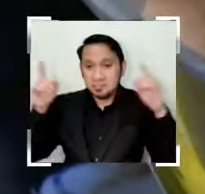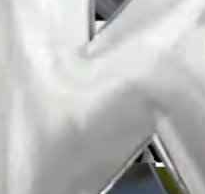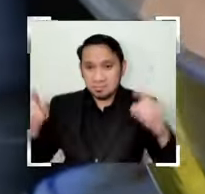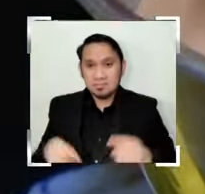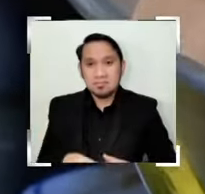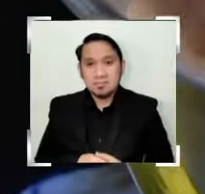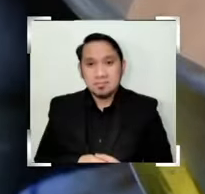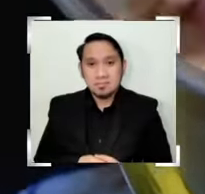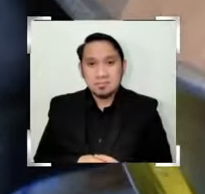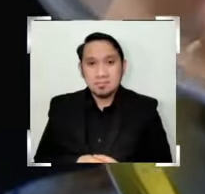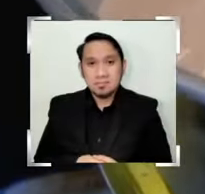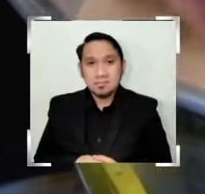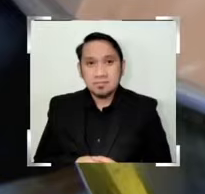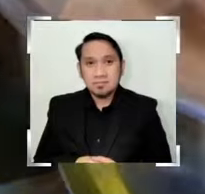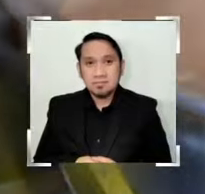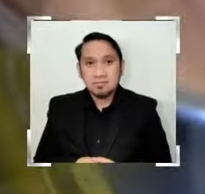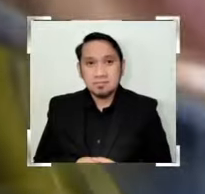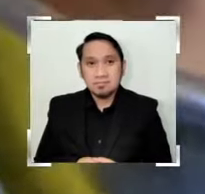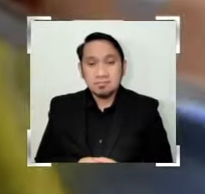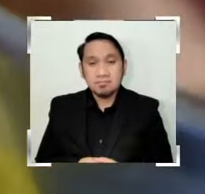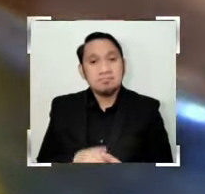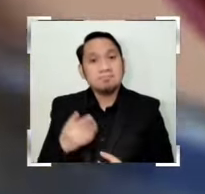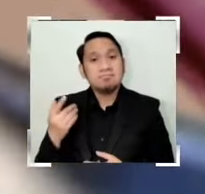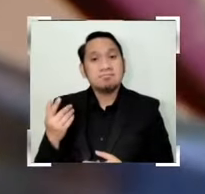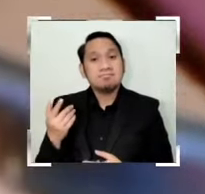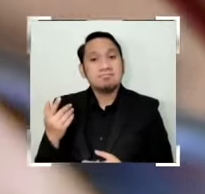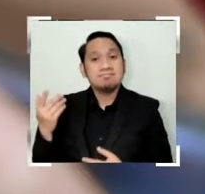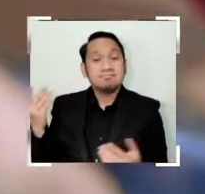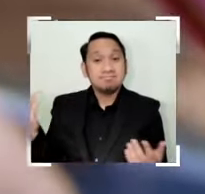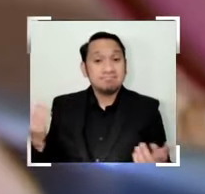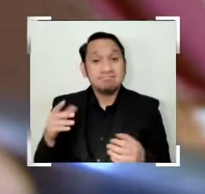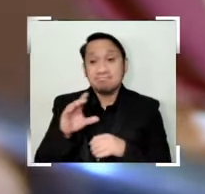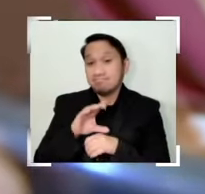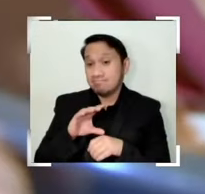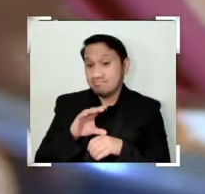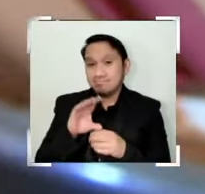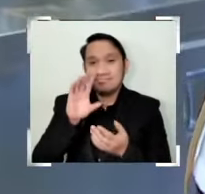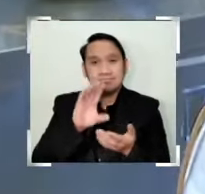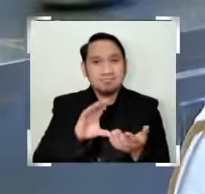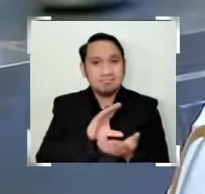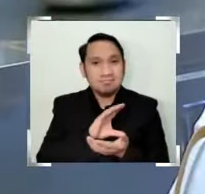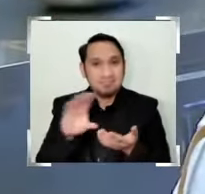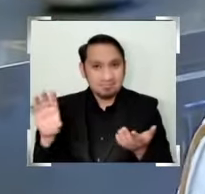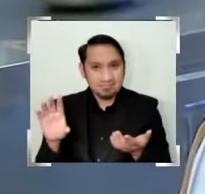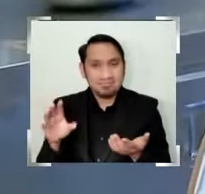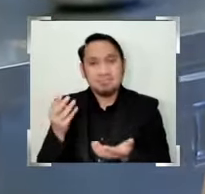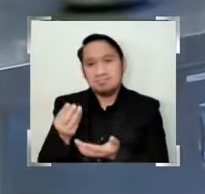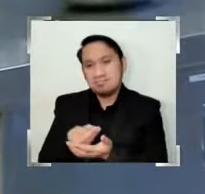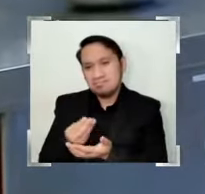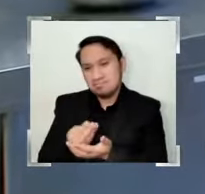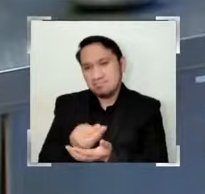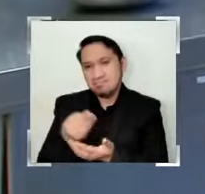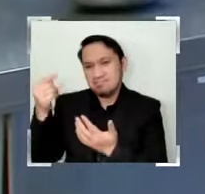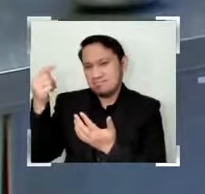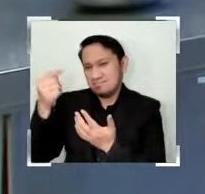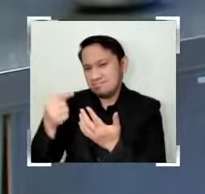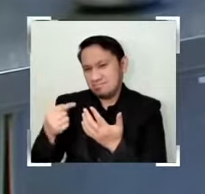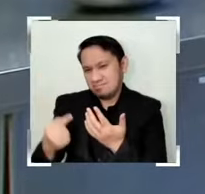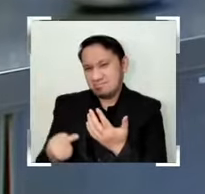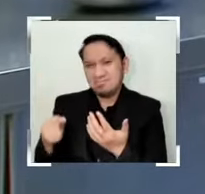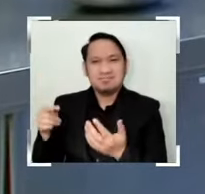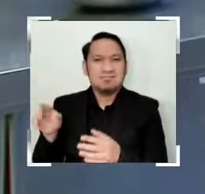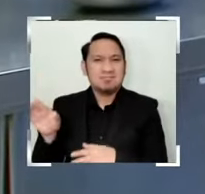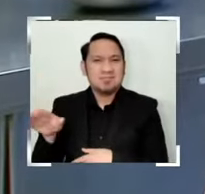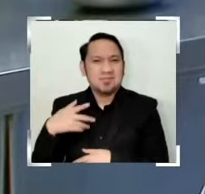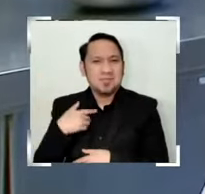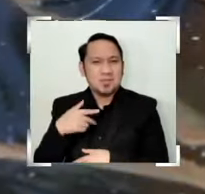Coffee mousse, chocolate cake, mango compote, sa tunog pa lang ng ingredients sosyal